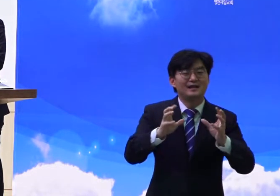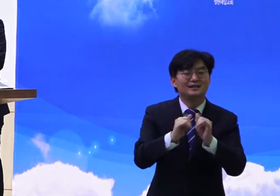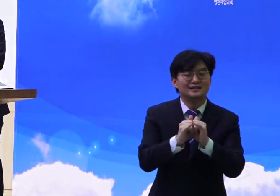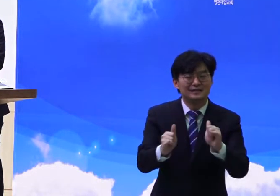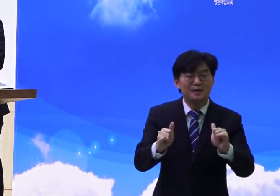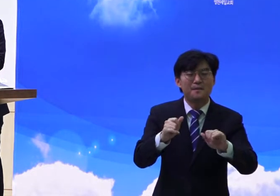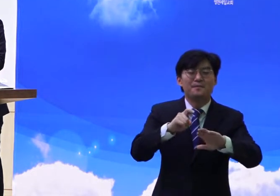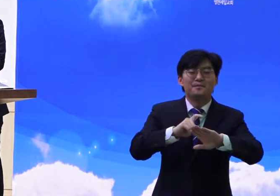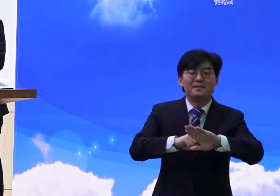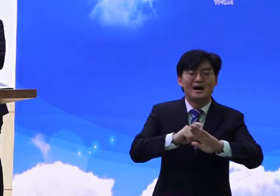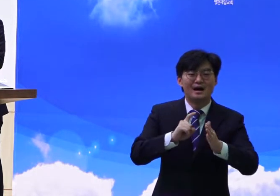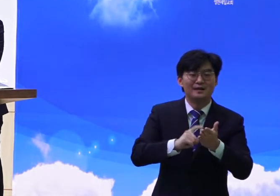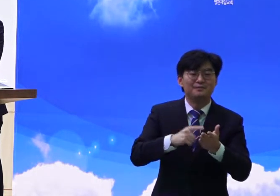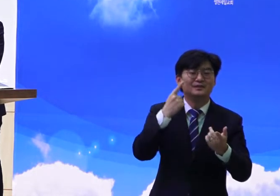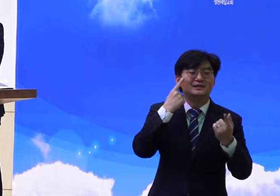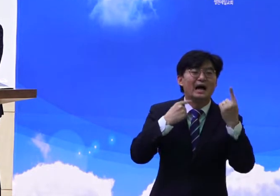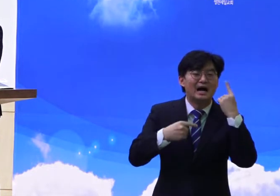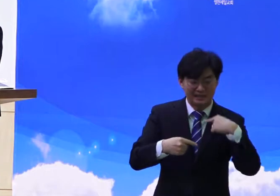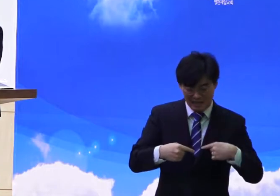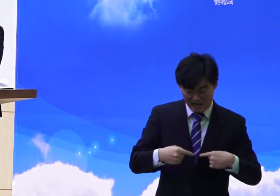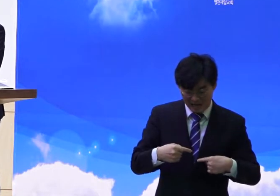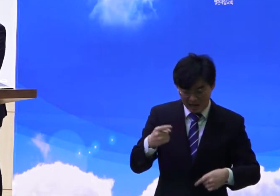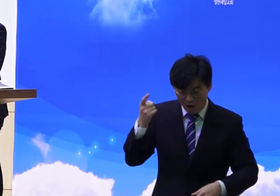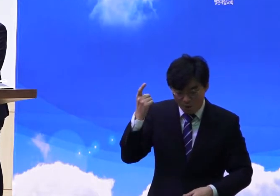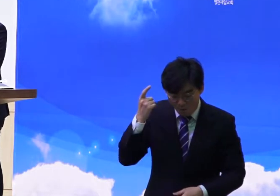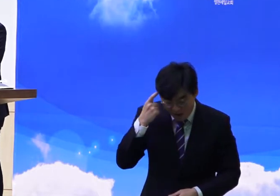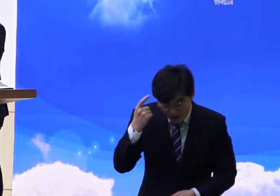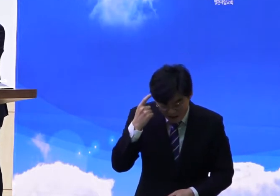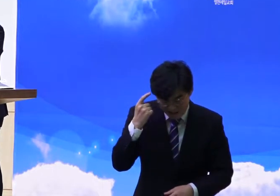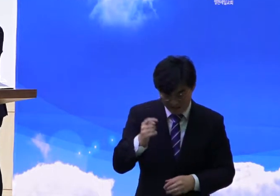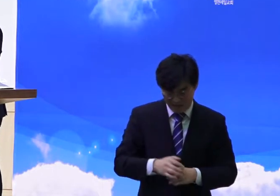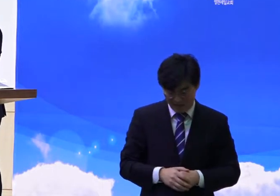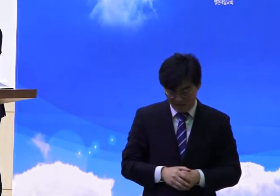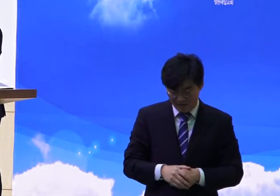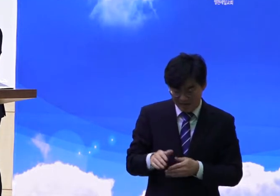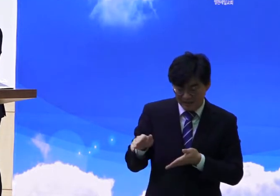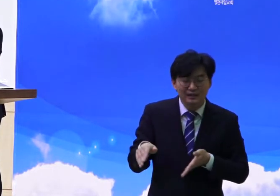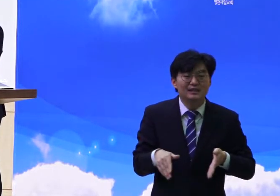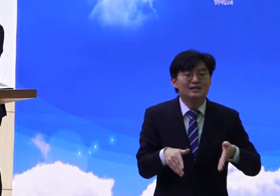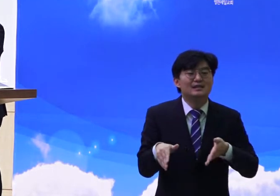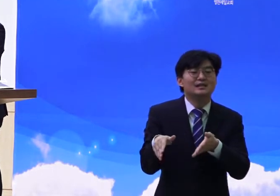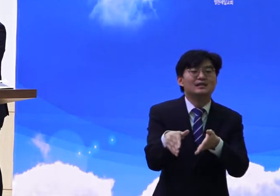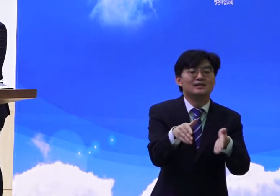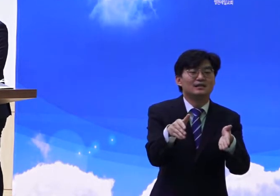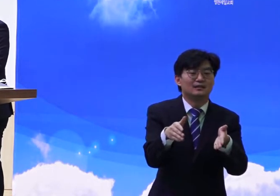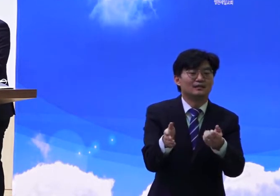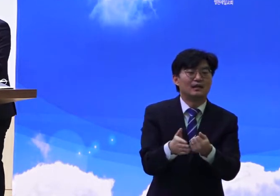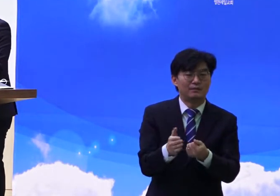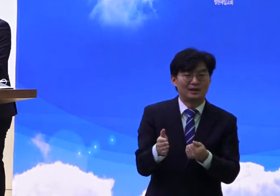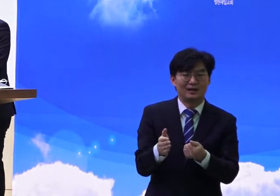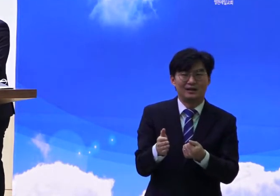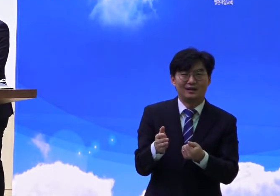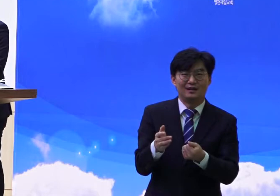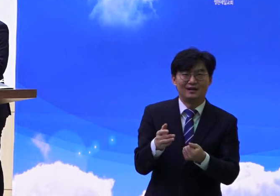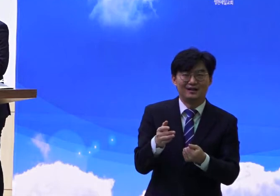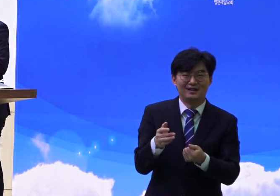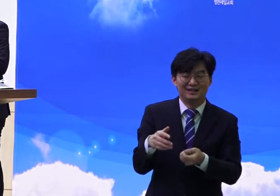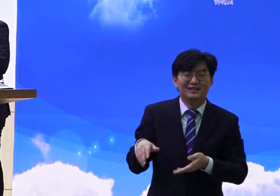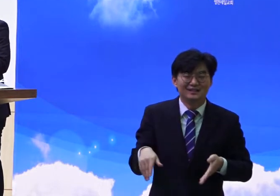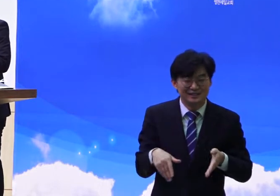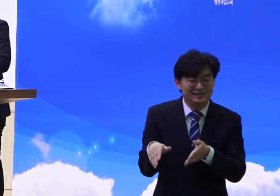뭐 때문에요? 그 앞에 뭐라 써 있습니까? 길 때문에. 길로 말미암아